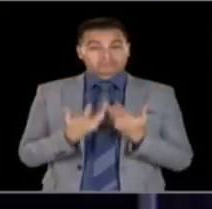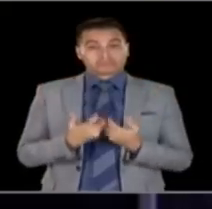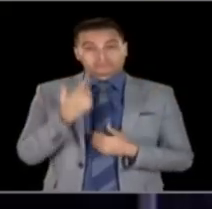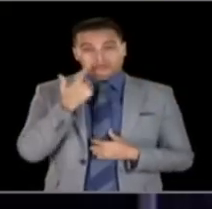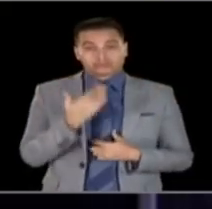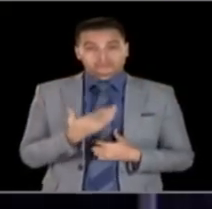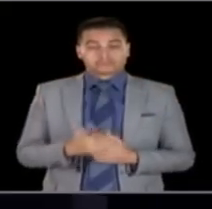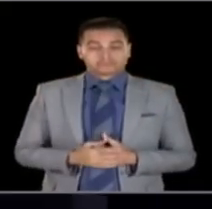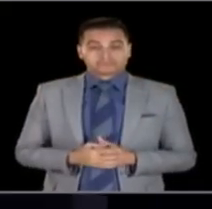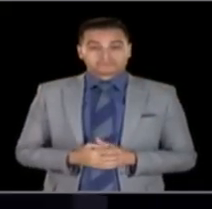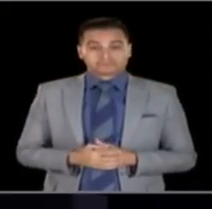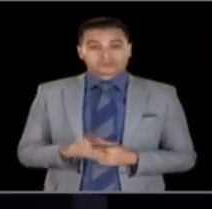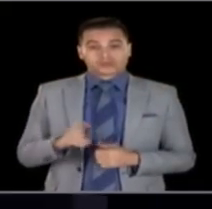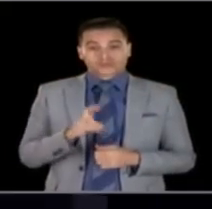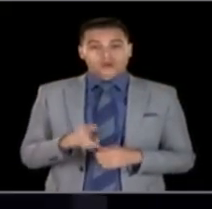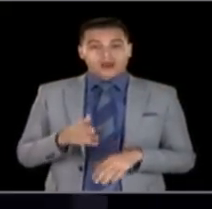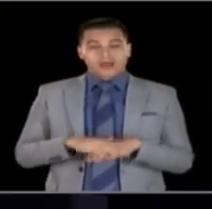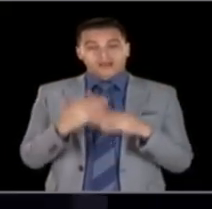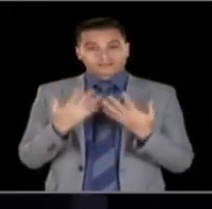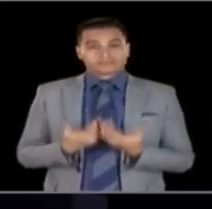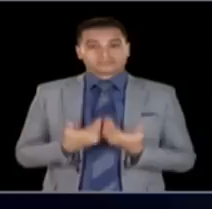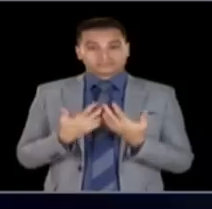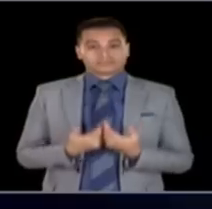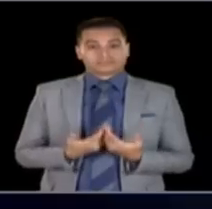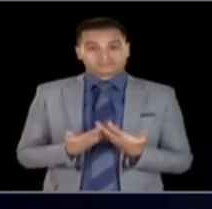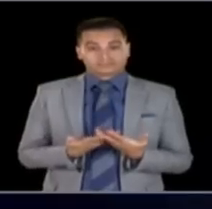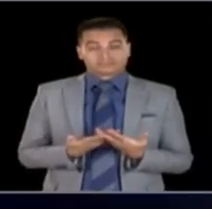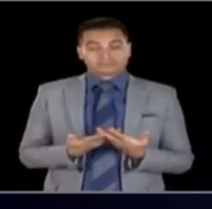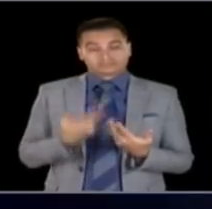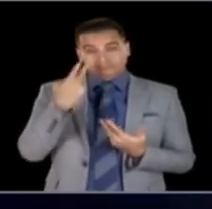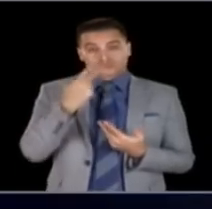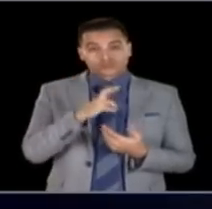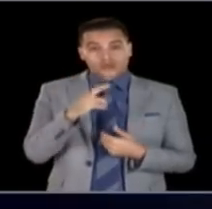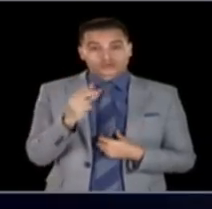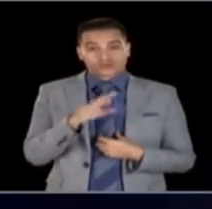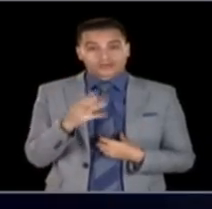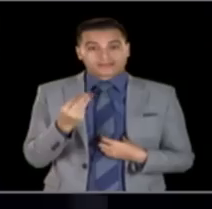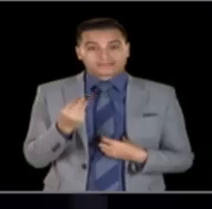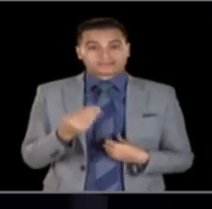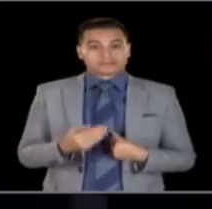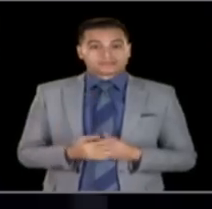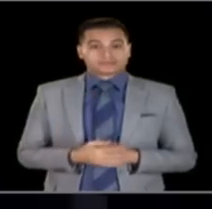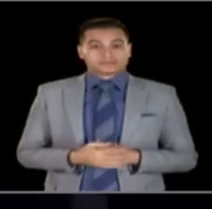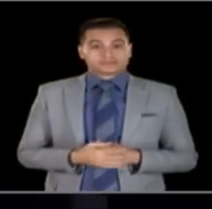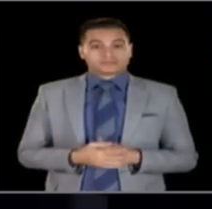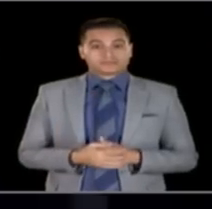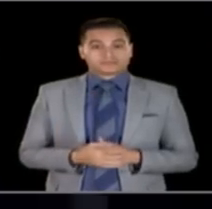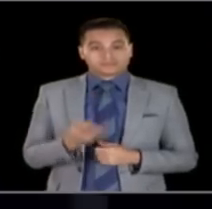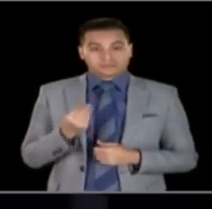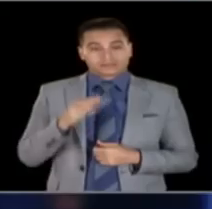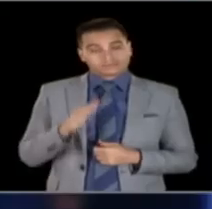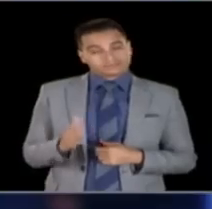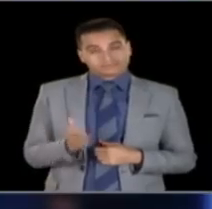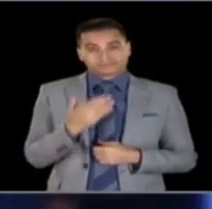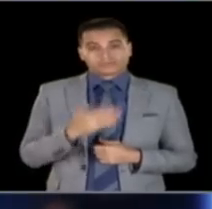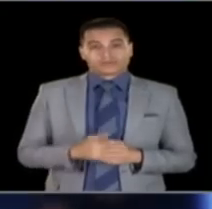قدرات ذهنية، سؤال في القدرات الذهنية، يا ترى السؤال ب 20 نقطة ولا ب 30 نقطة؟ 30 دوس.